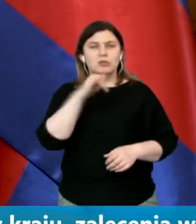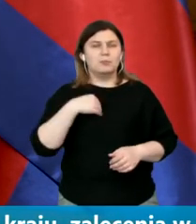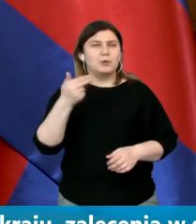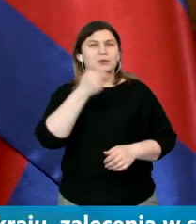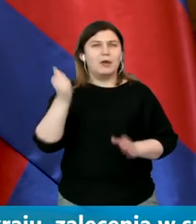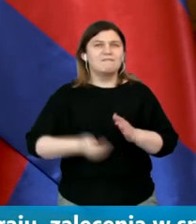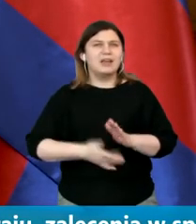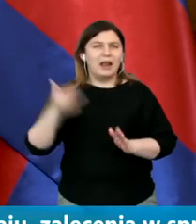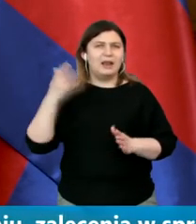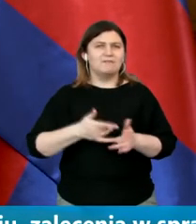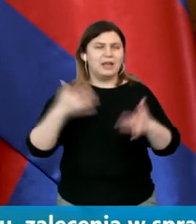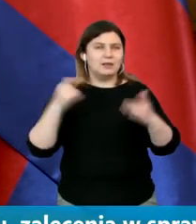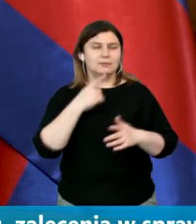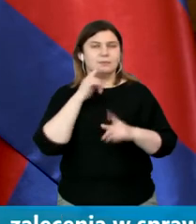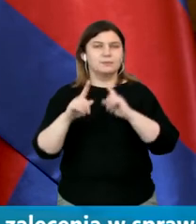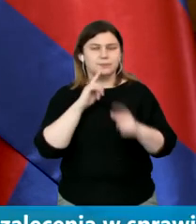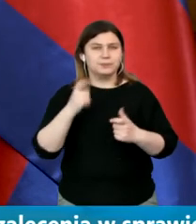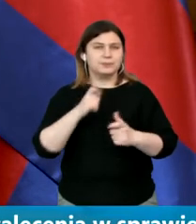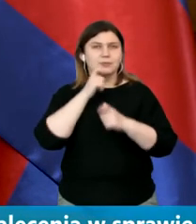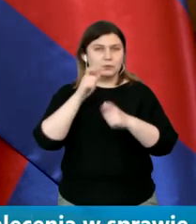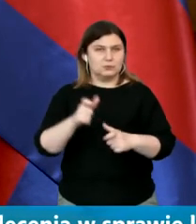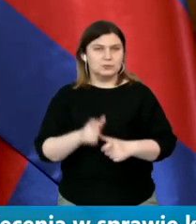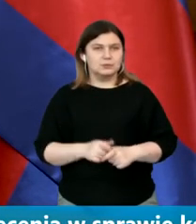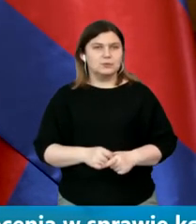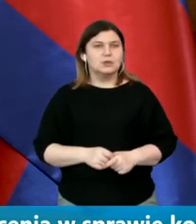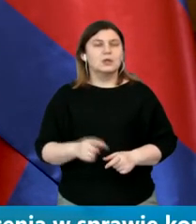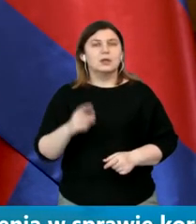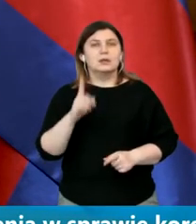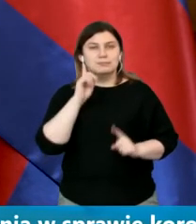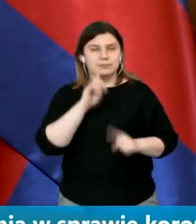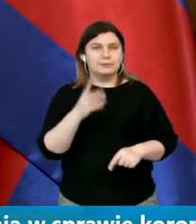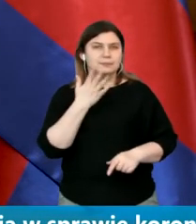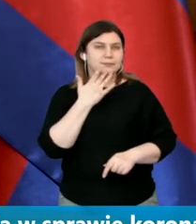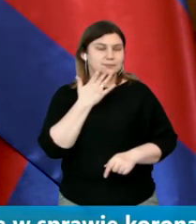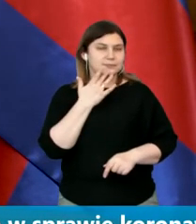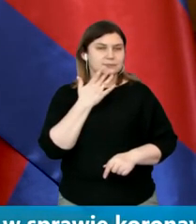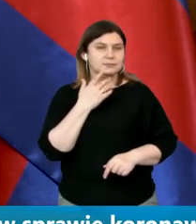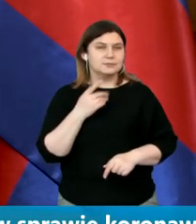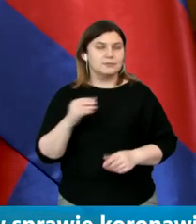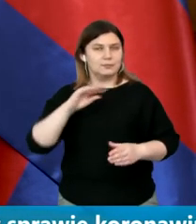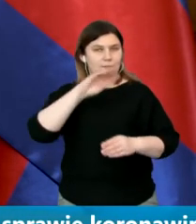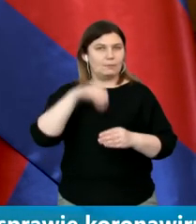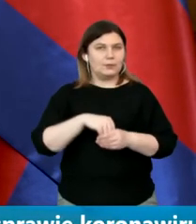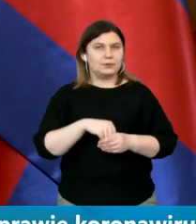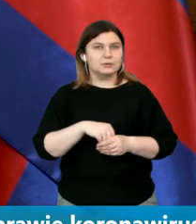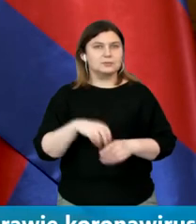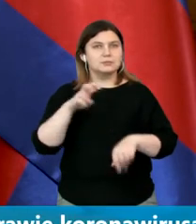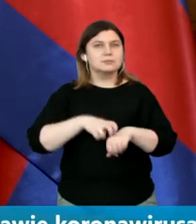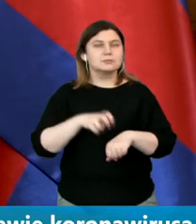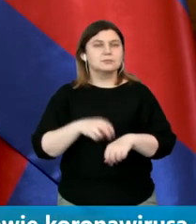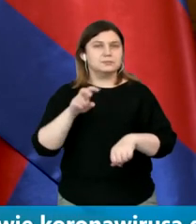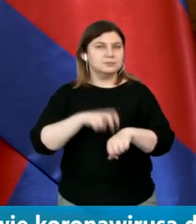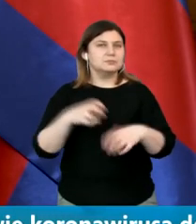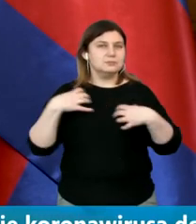już poruszany w mieście i zgłaszany. Szczerze mówiąc, wśród lekarzy,